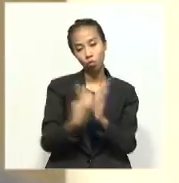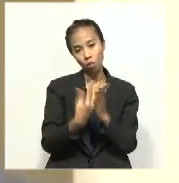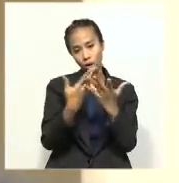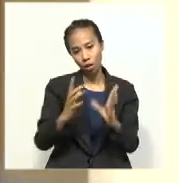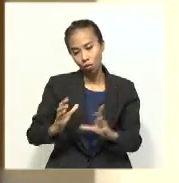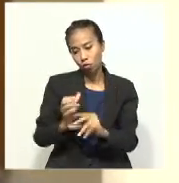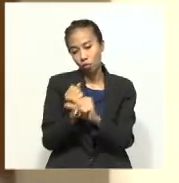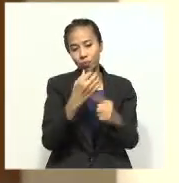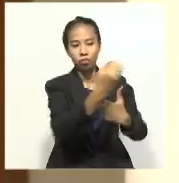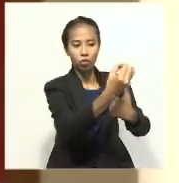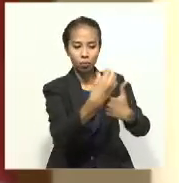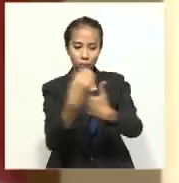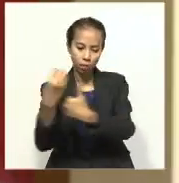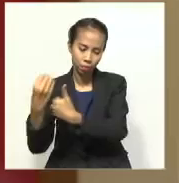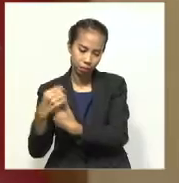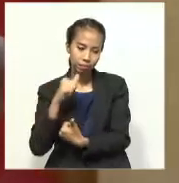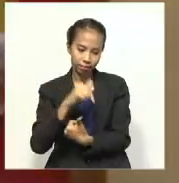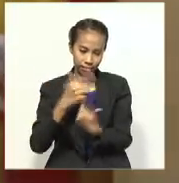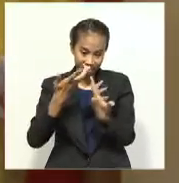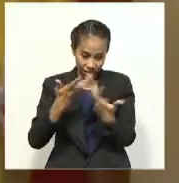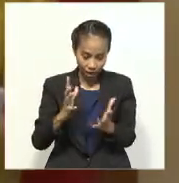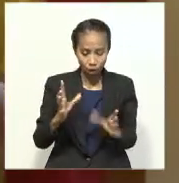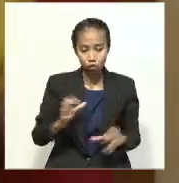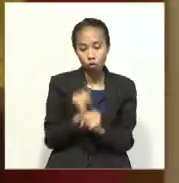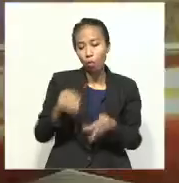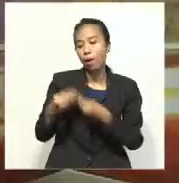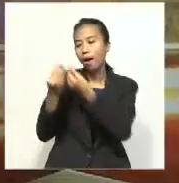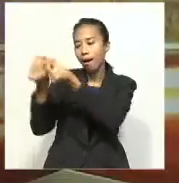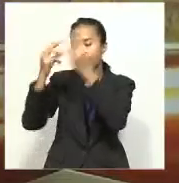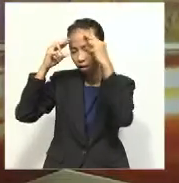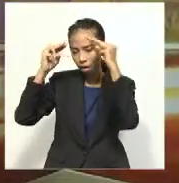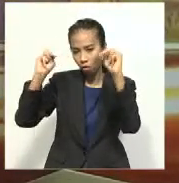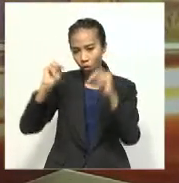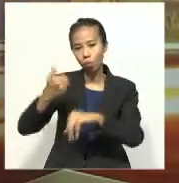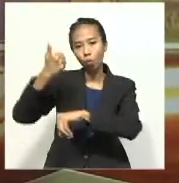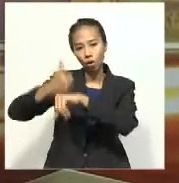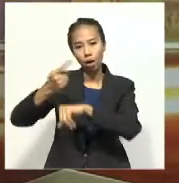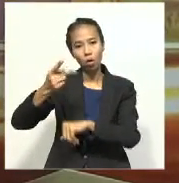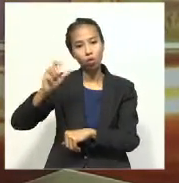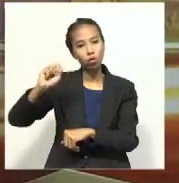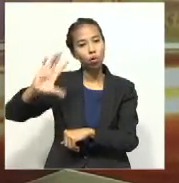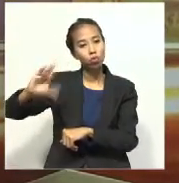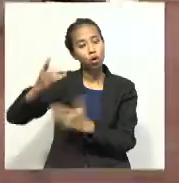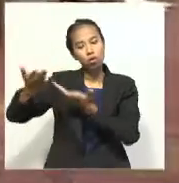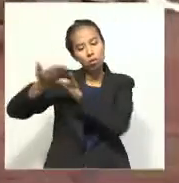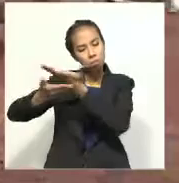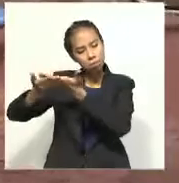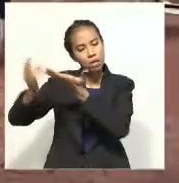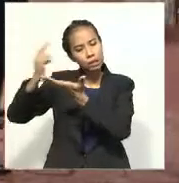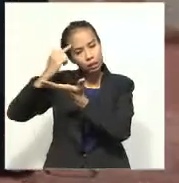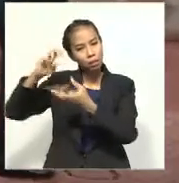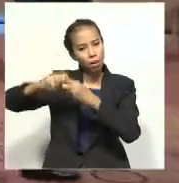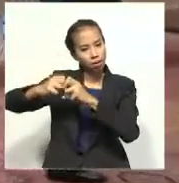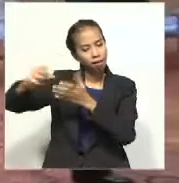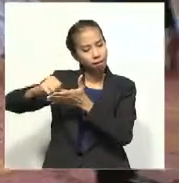ะจากพรรคการเมืองเสนอให้พลเอกประยุทธ์จันทร์โอชานายกรัฐมนตรีและหัวหน้าคสช.เป็นผู้พิจารณาแนวทางในการแก้